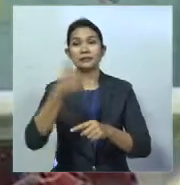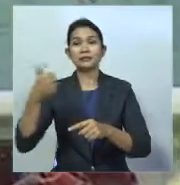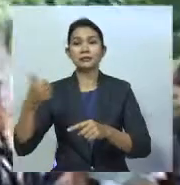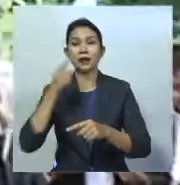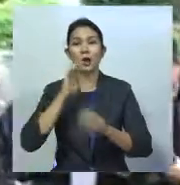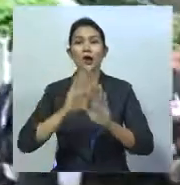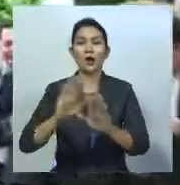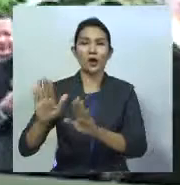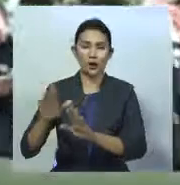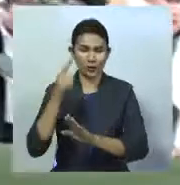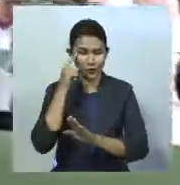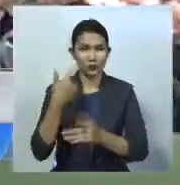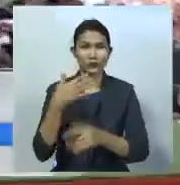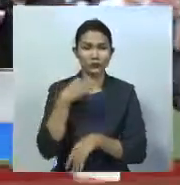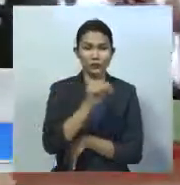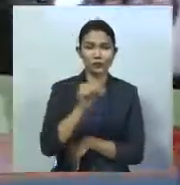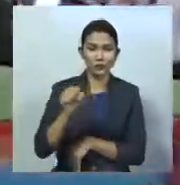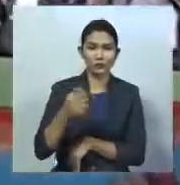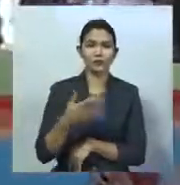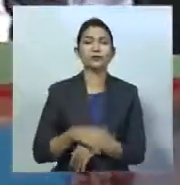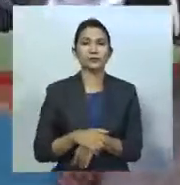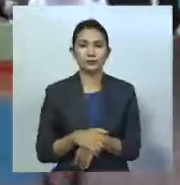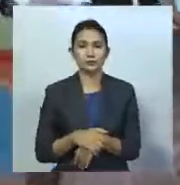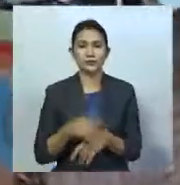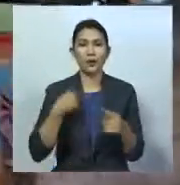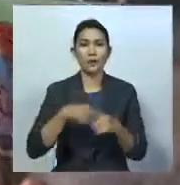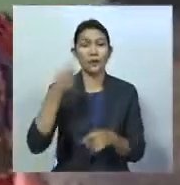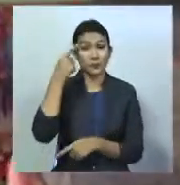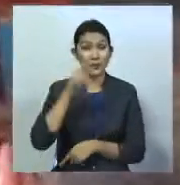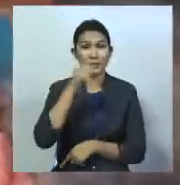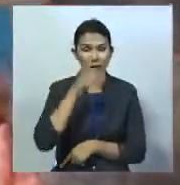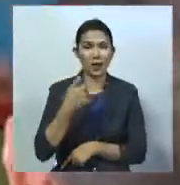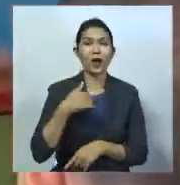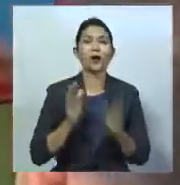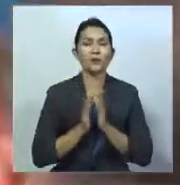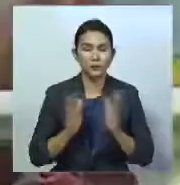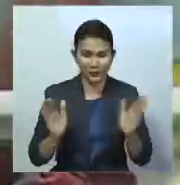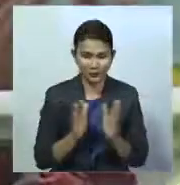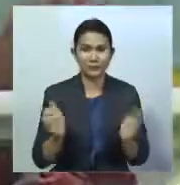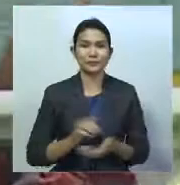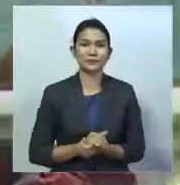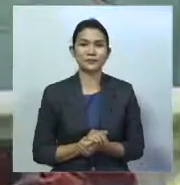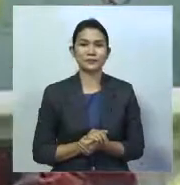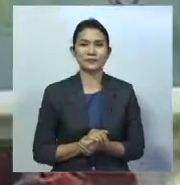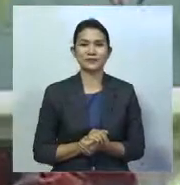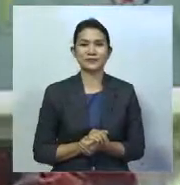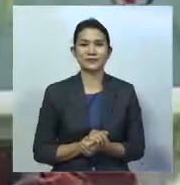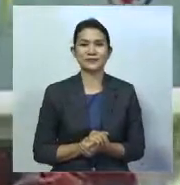พื้นที่ก็พูดบ้างท่านสสปกรณ์ผมมานิสสังพุ่มครับเพื่อไทยขอบคุณครับนายกครับ